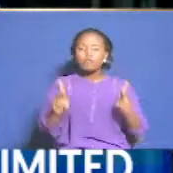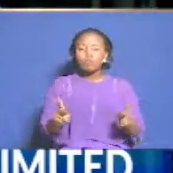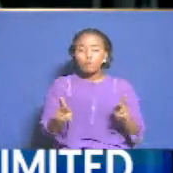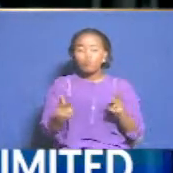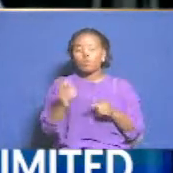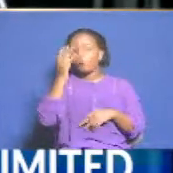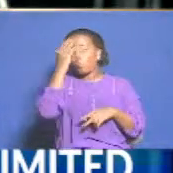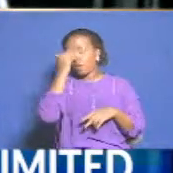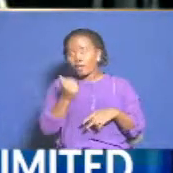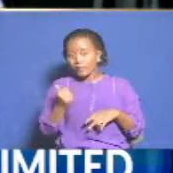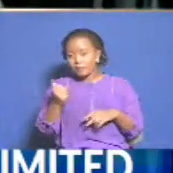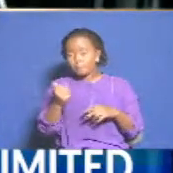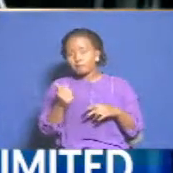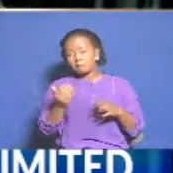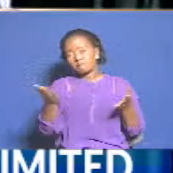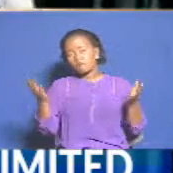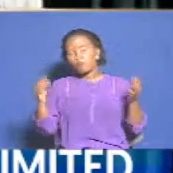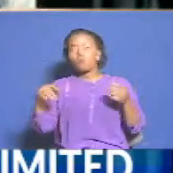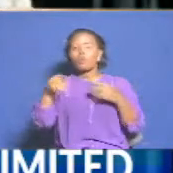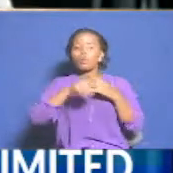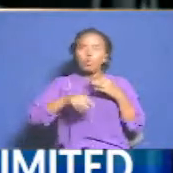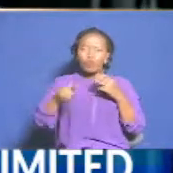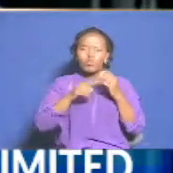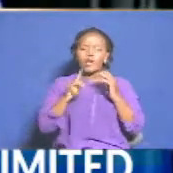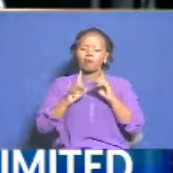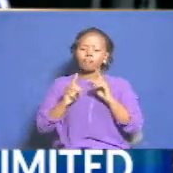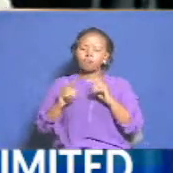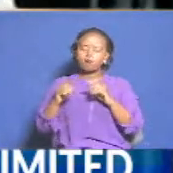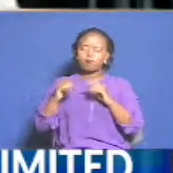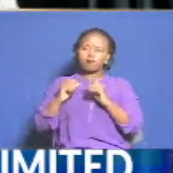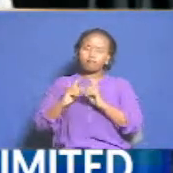sababu tumetembea nao hapa.